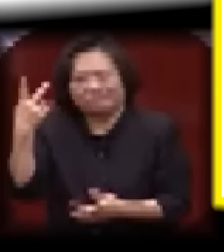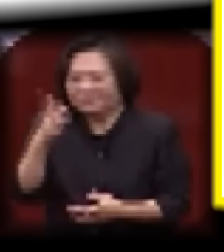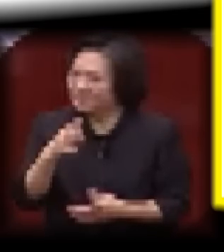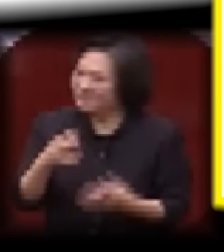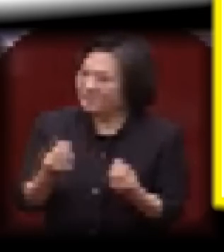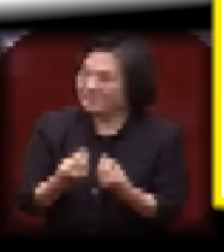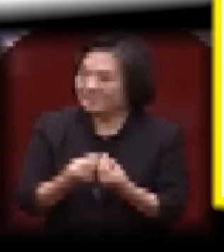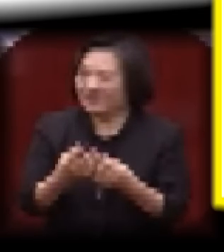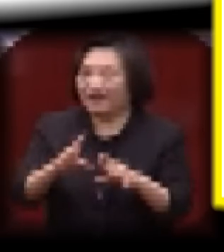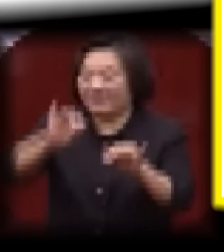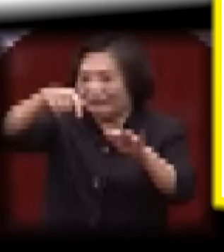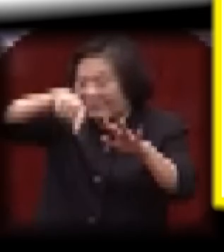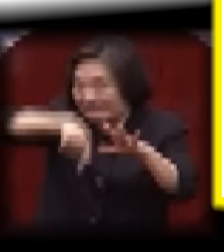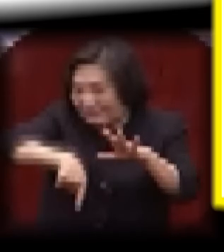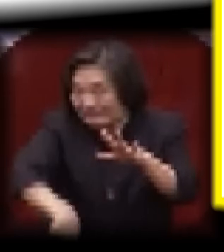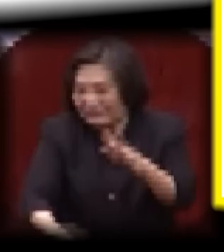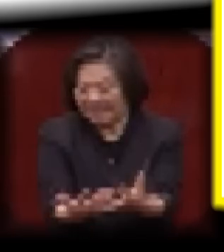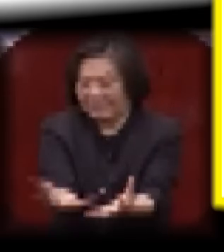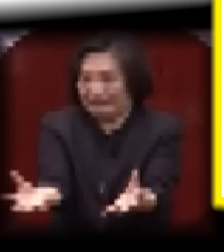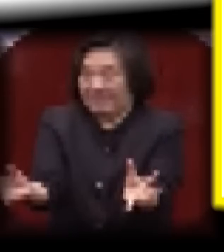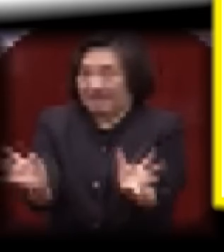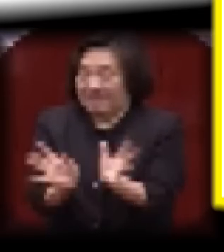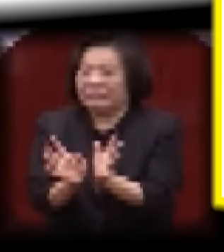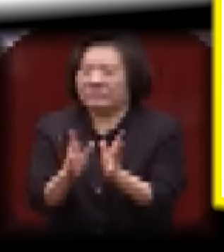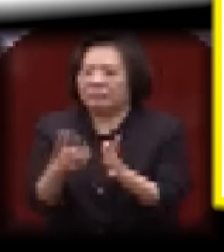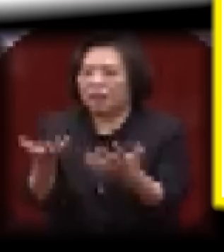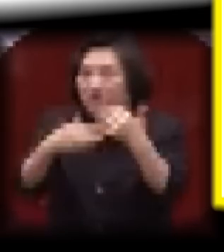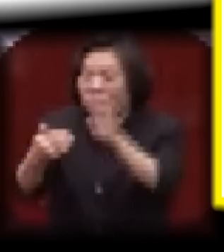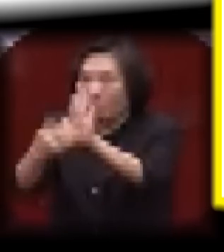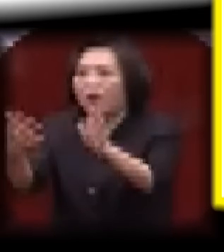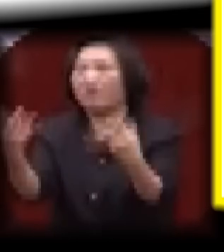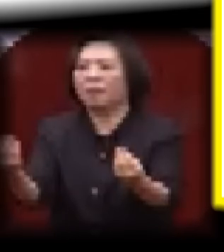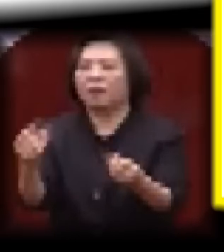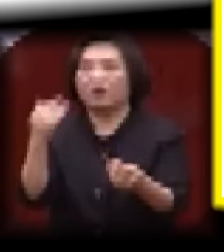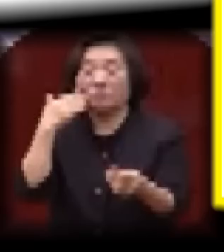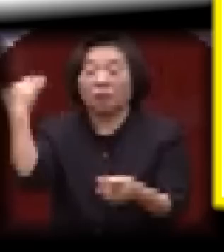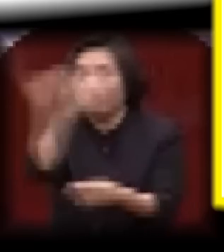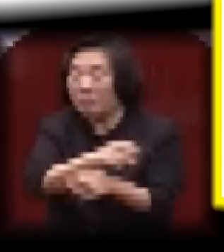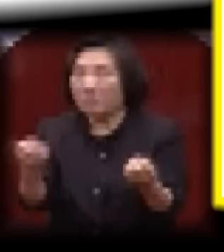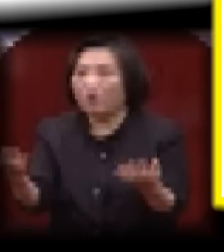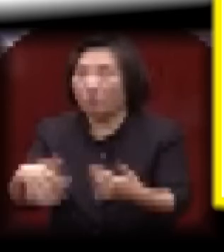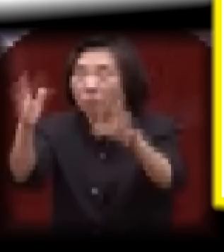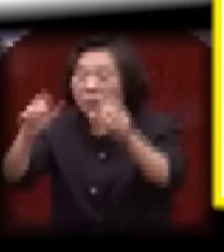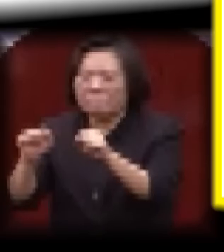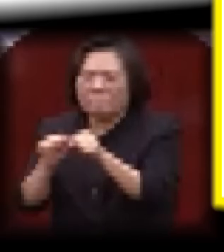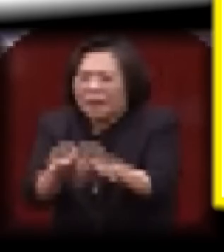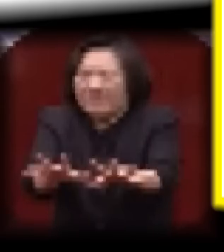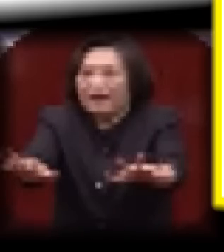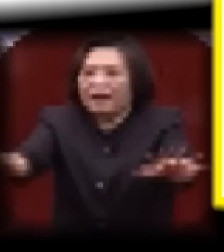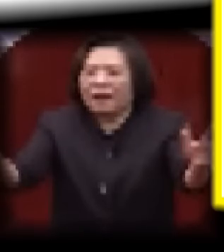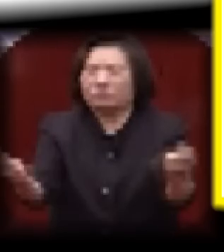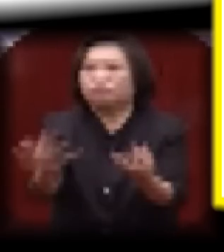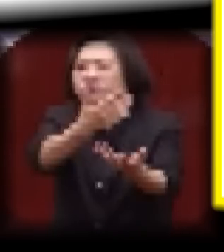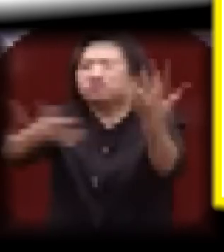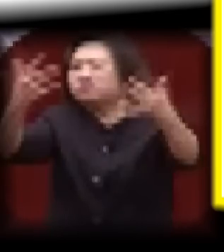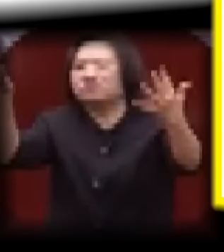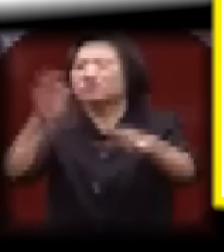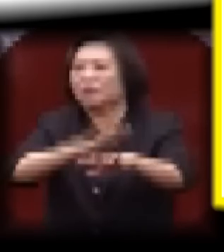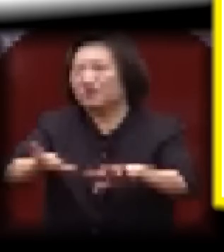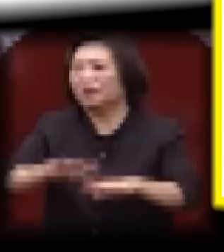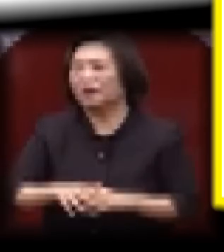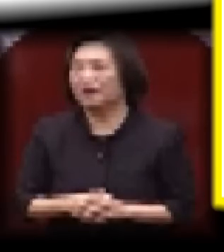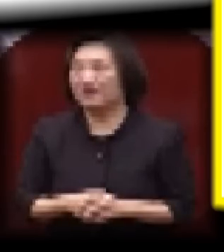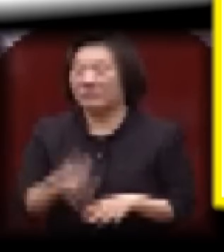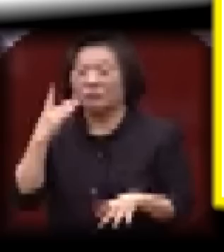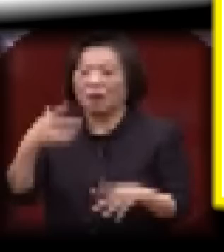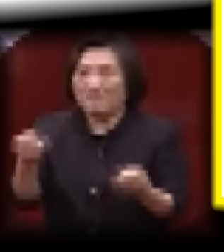部的地下室是挖通的，它没有做防火区化，所以只要一个汽车炸弹进去，你知道那烟就全部蔓延。那这个当然在蝗灾上